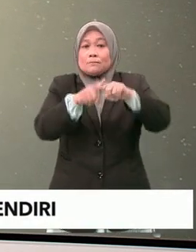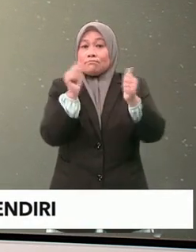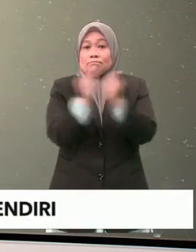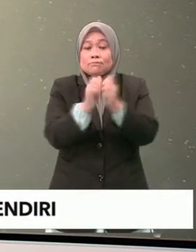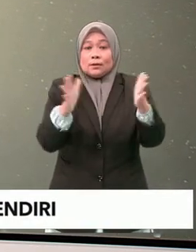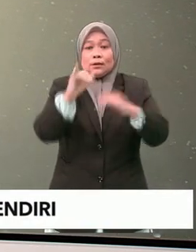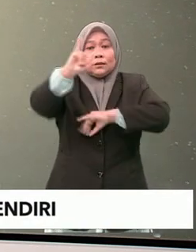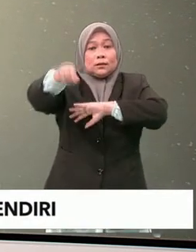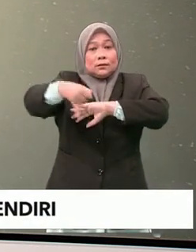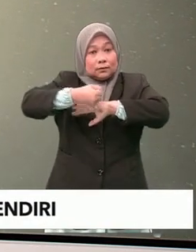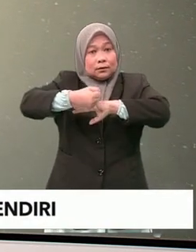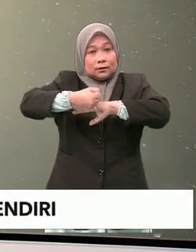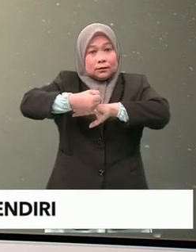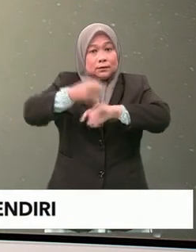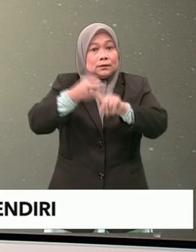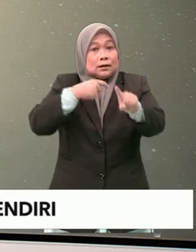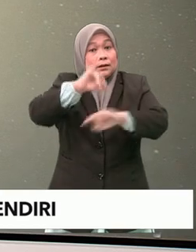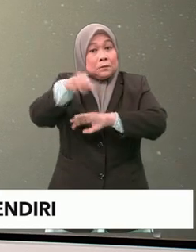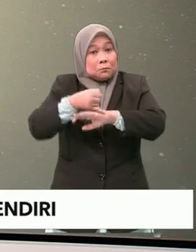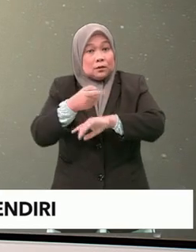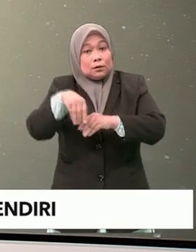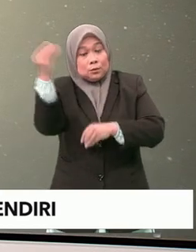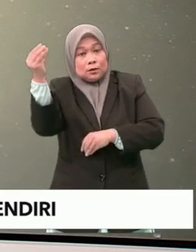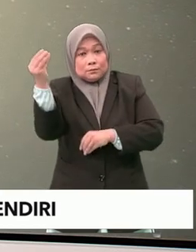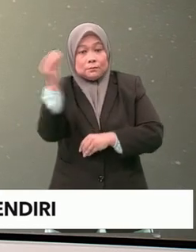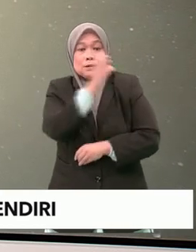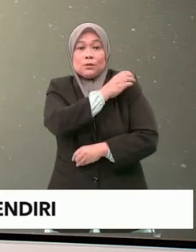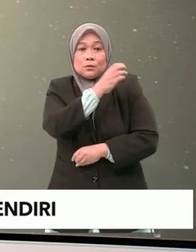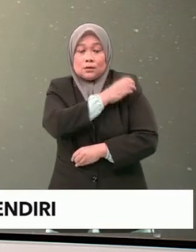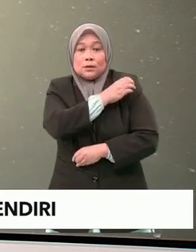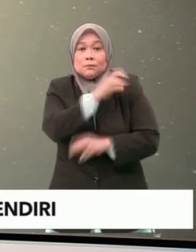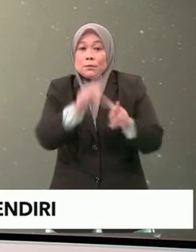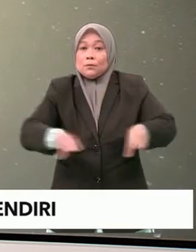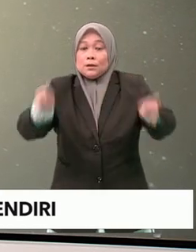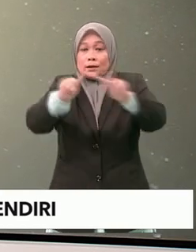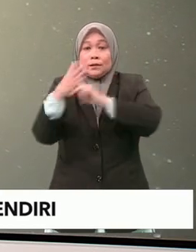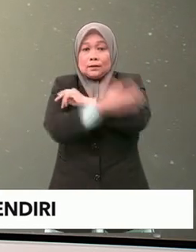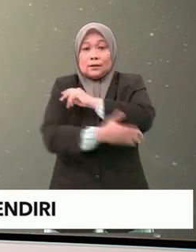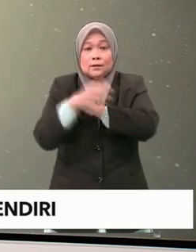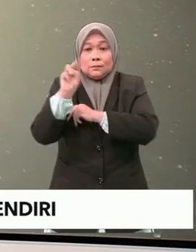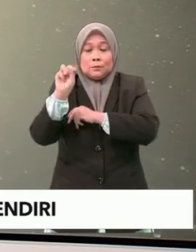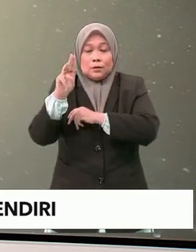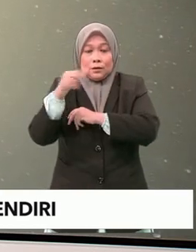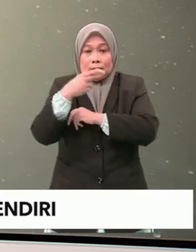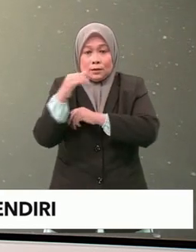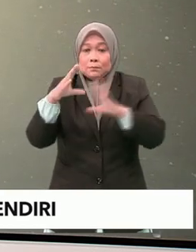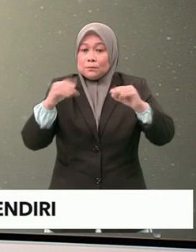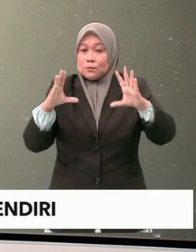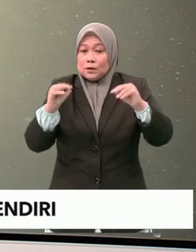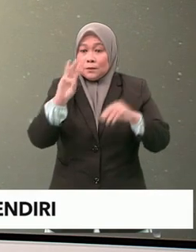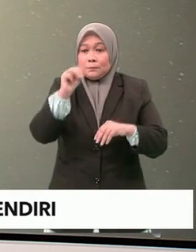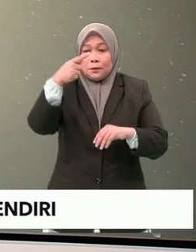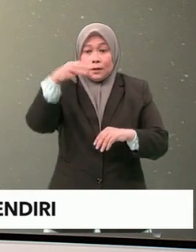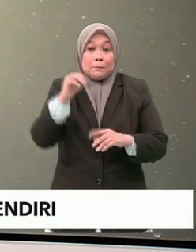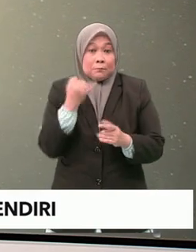kepada bahan makanan ternak kan yang diimpor pengerusi Majlis pembelian negara tahun 1511 kan masyarakat mpn